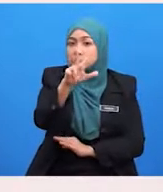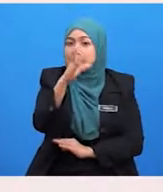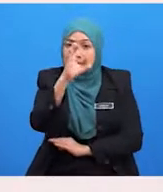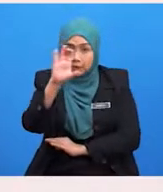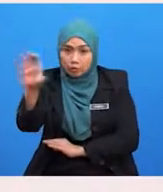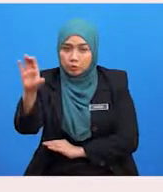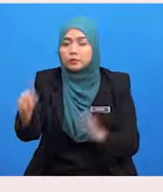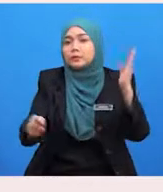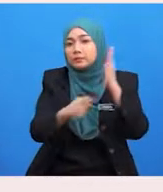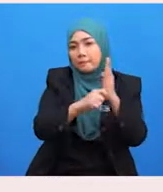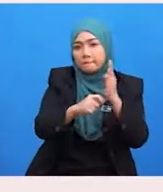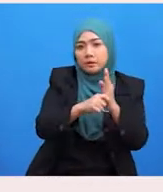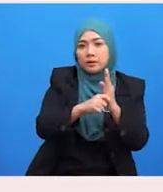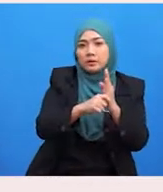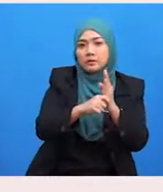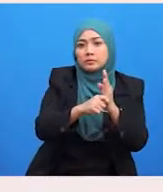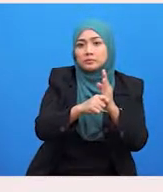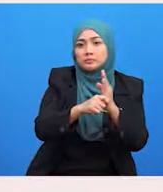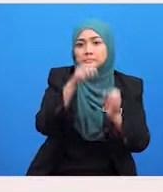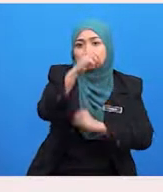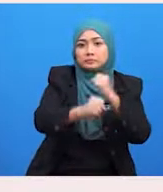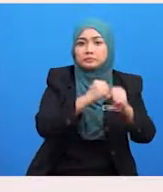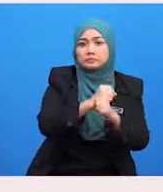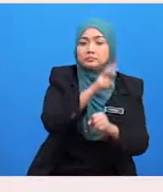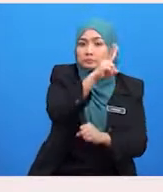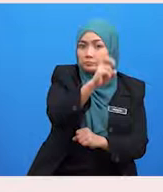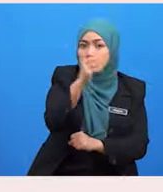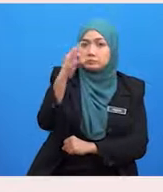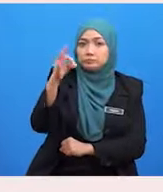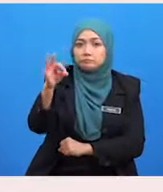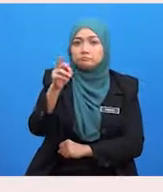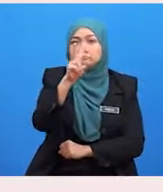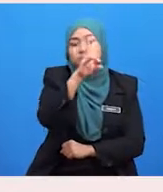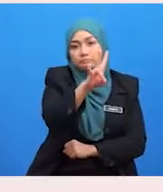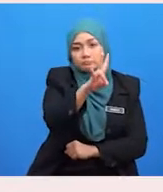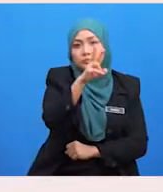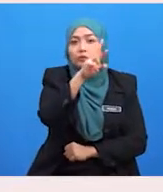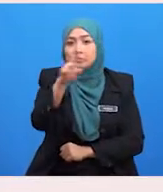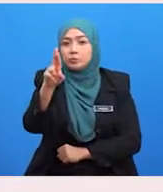RM14,300 tambah susut nilai tahun 2019